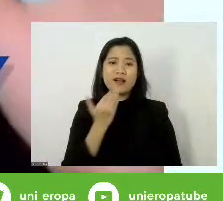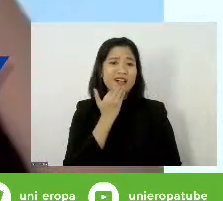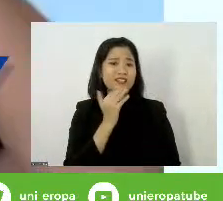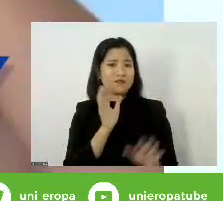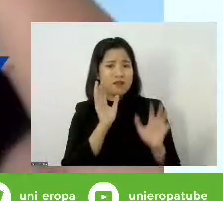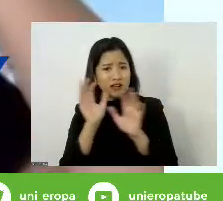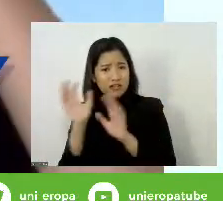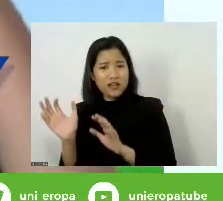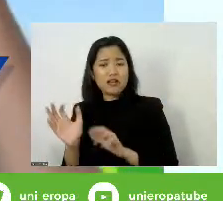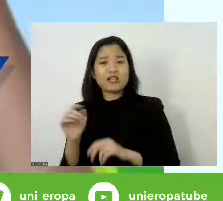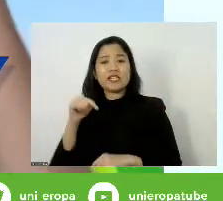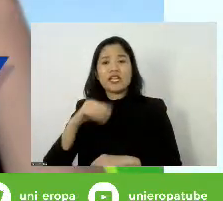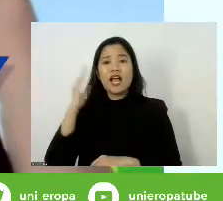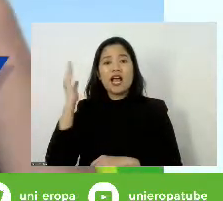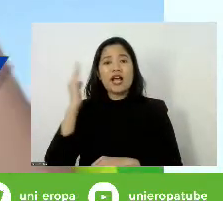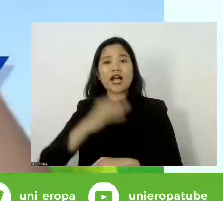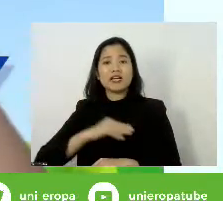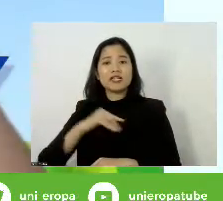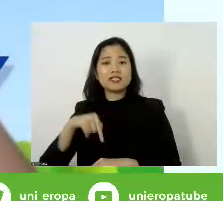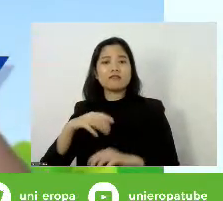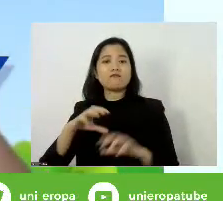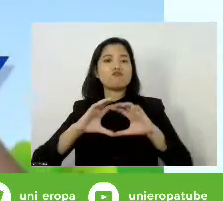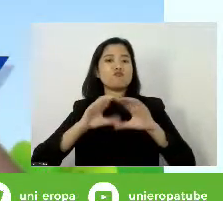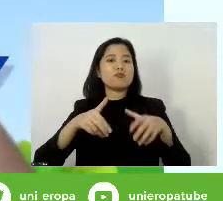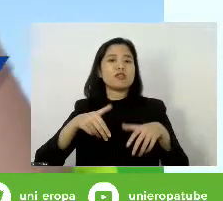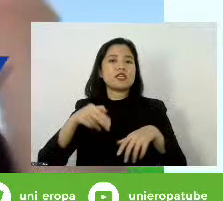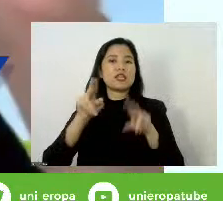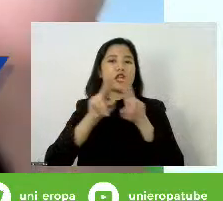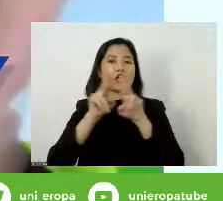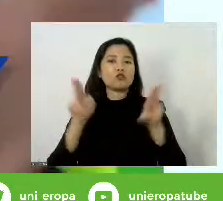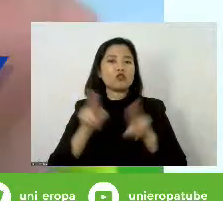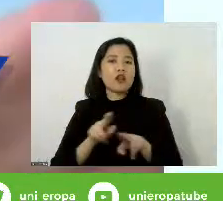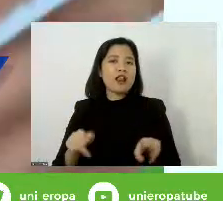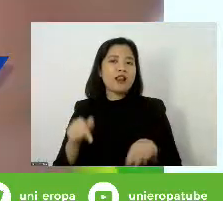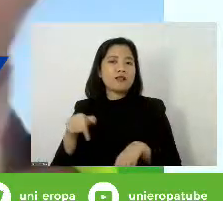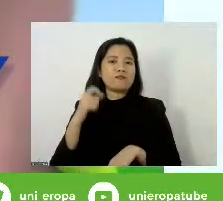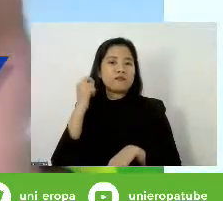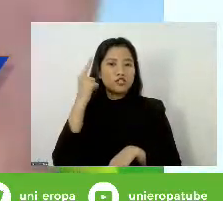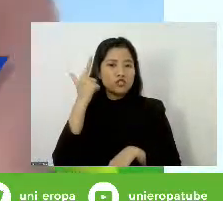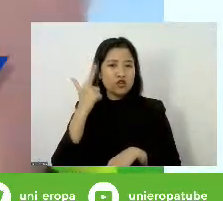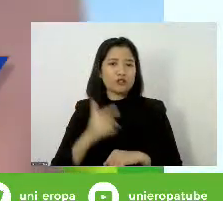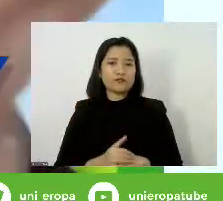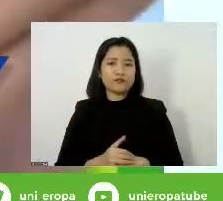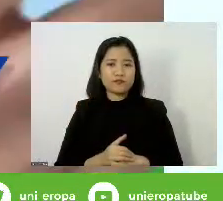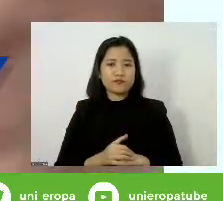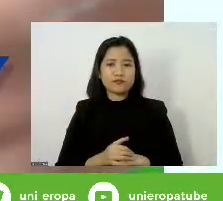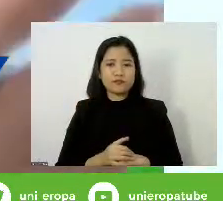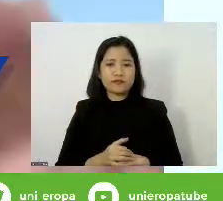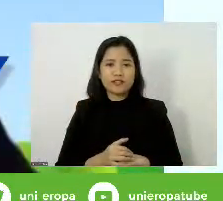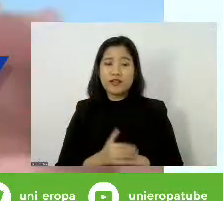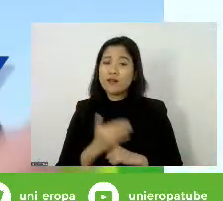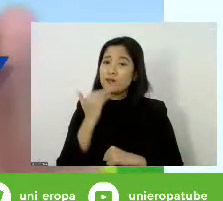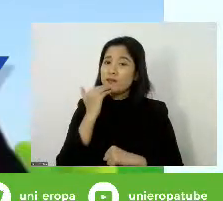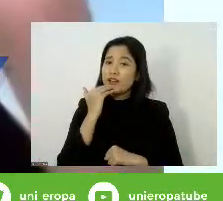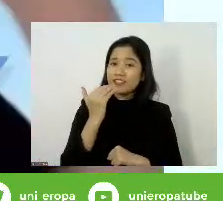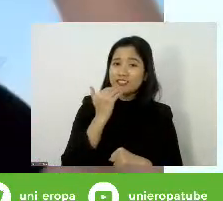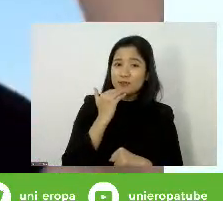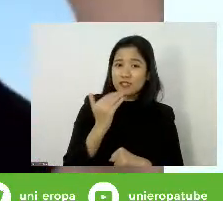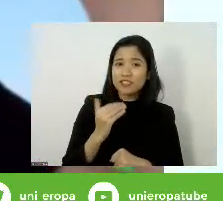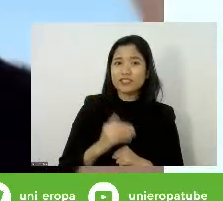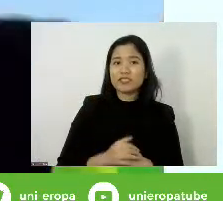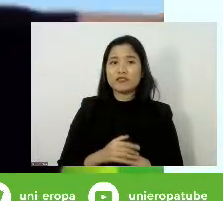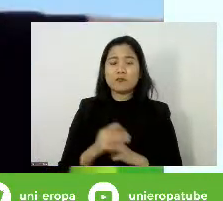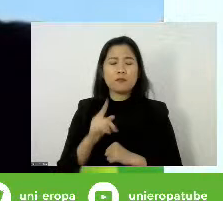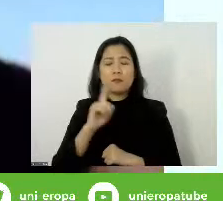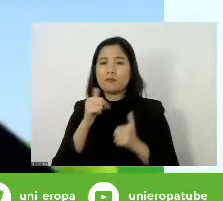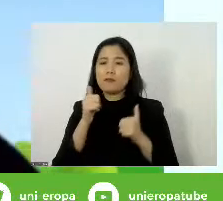semua menyambut hari bumi internasional Besok itu bukan untuk kita semua Hai sudah berkontribusi baik untuk bumi pastinya